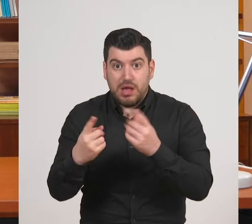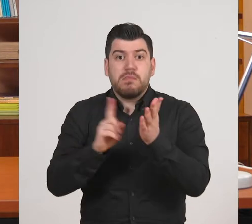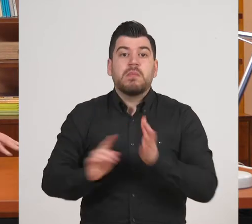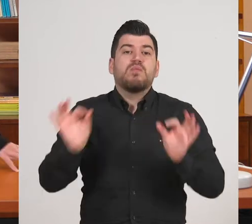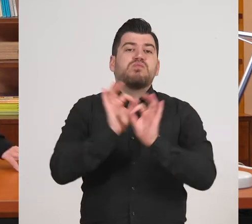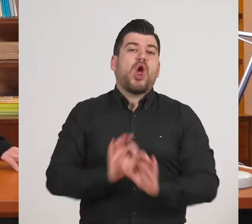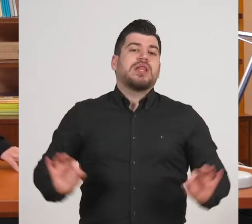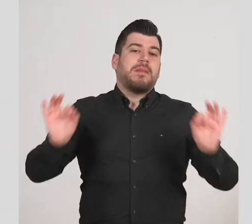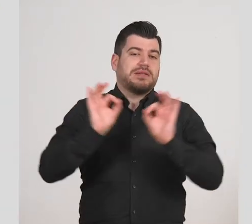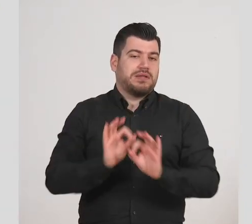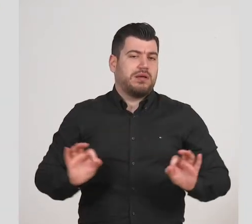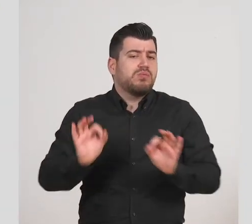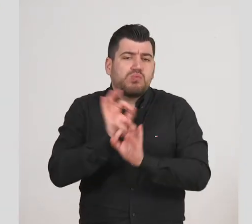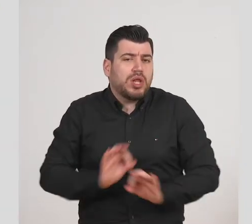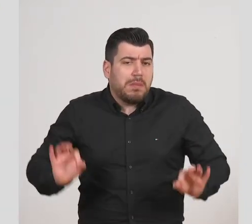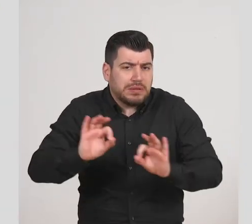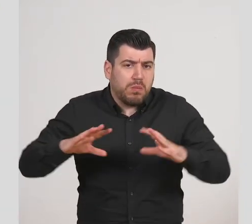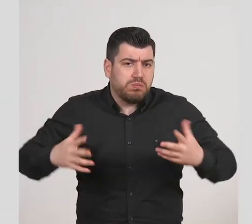Πώς προετοιμαζόμαστε?